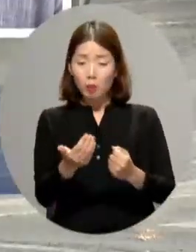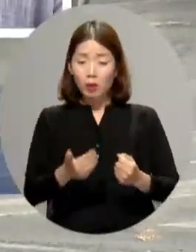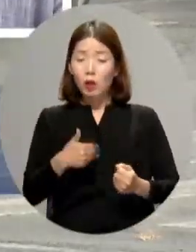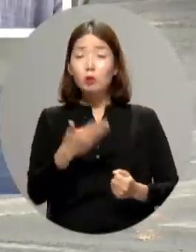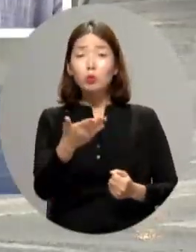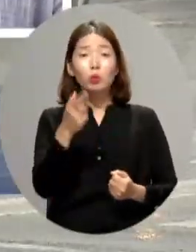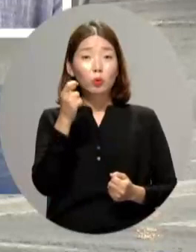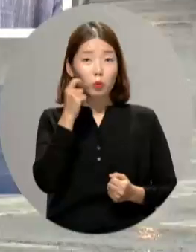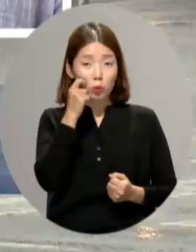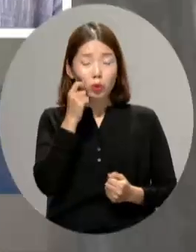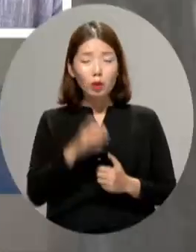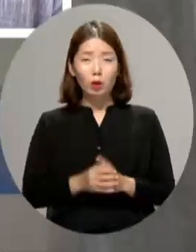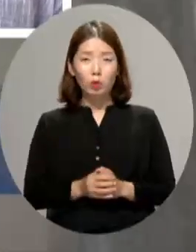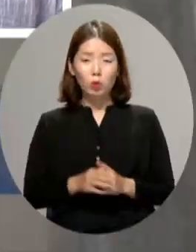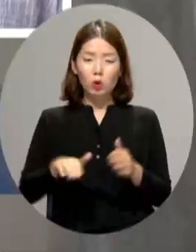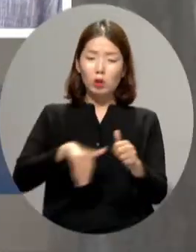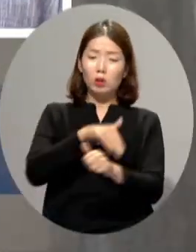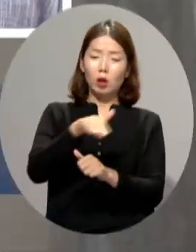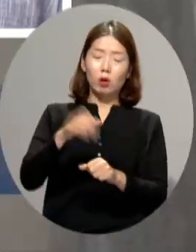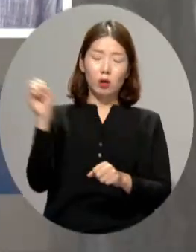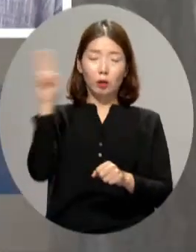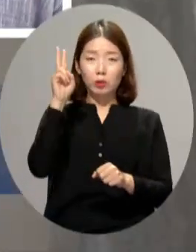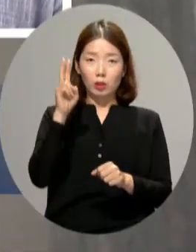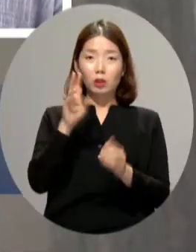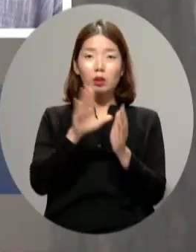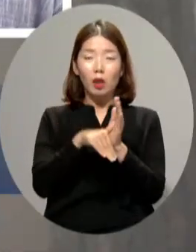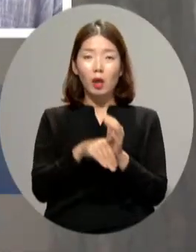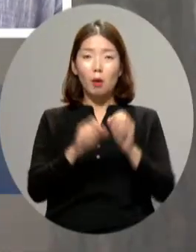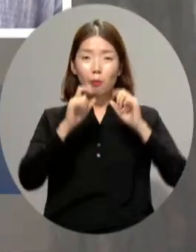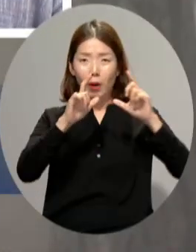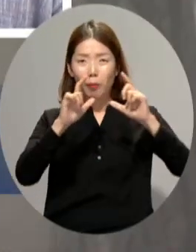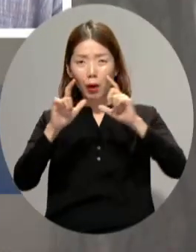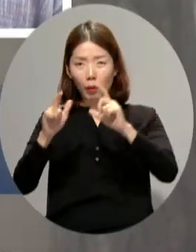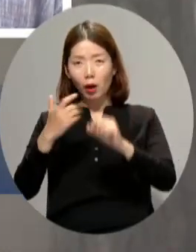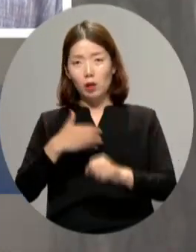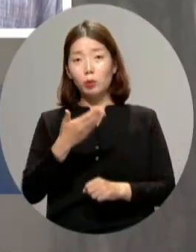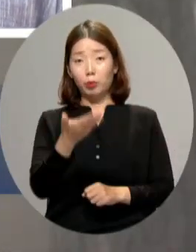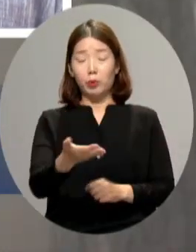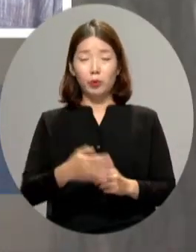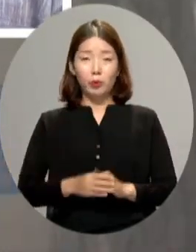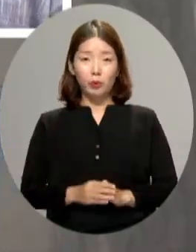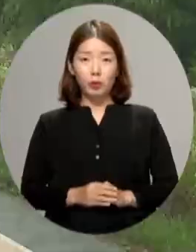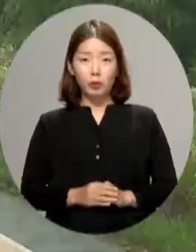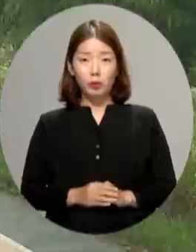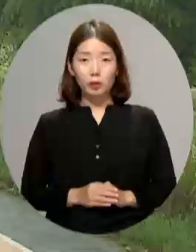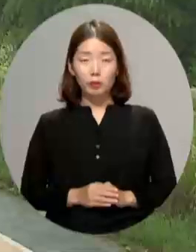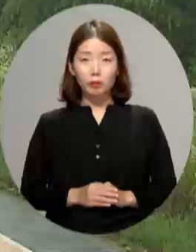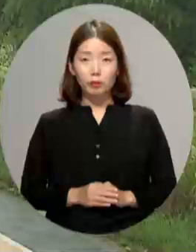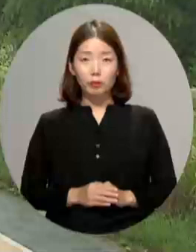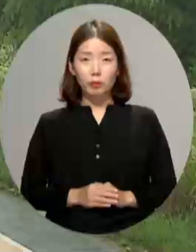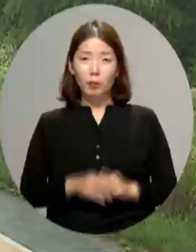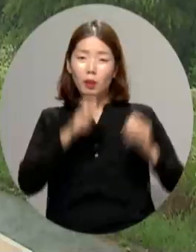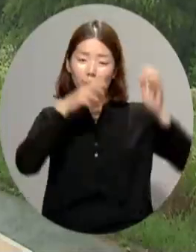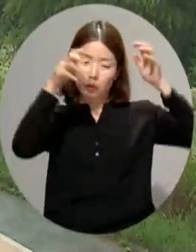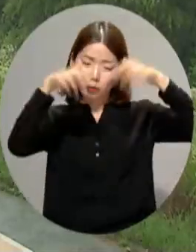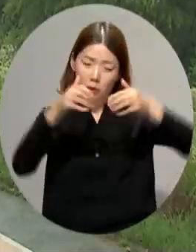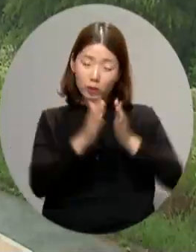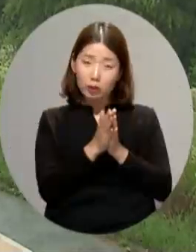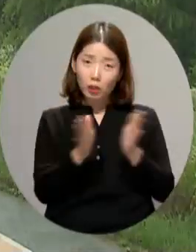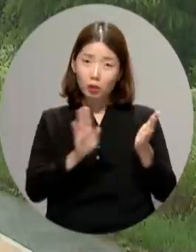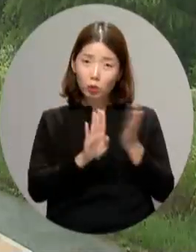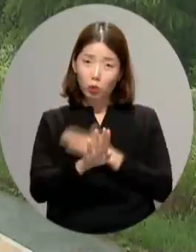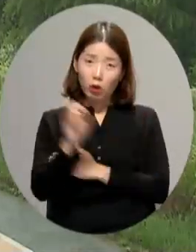없이 상황이 만들어졌을 때마다 그 특보로서 대응을 한 사례가 되겠습니다. 장마가